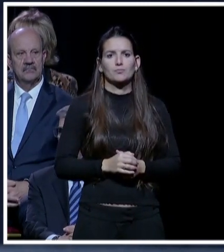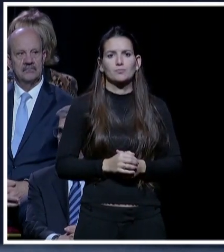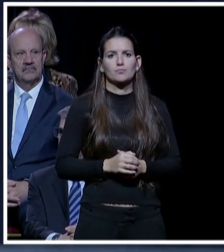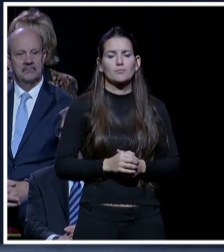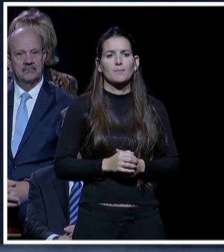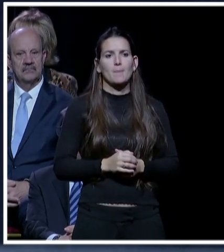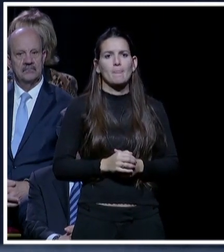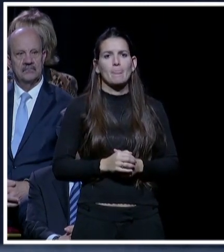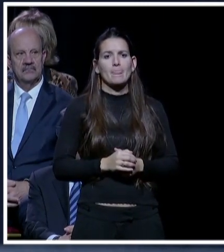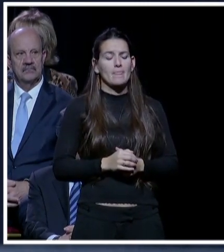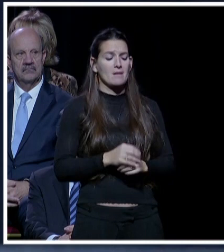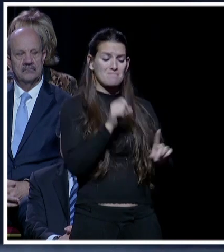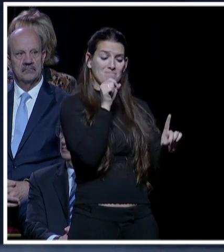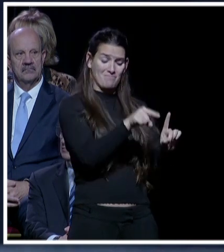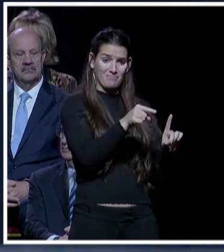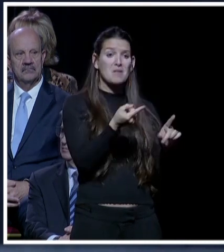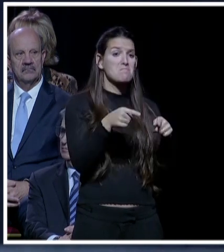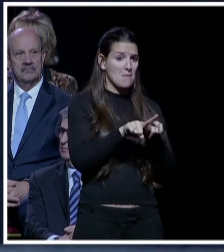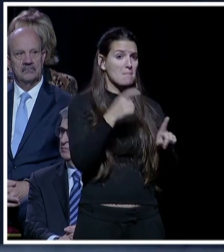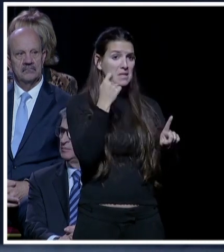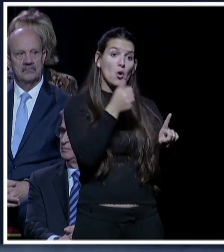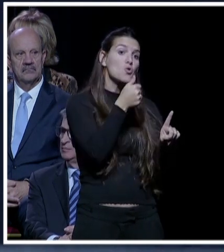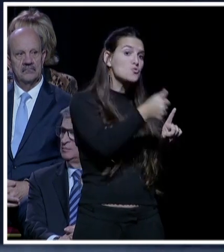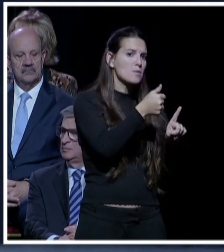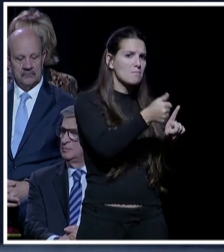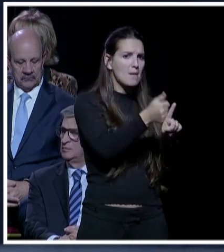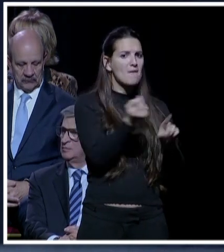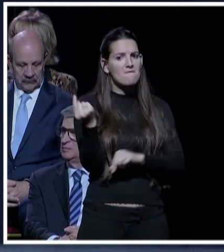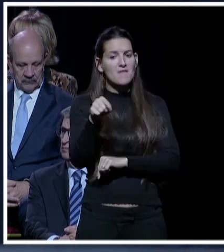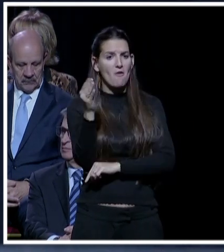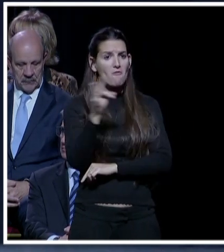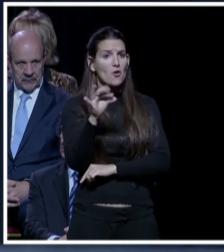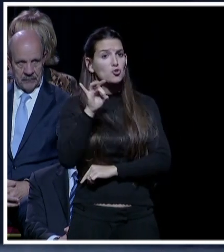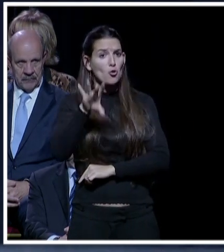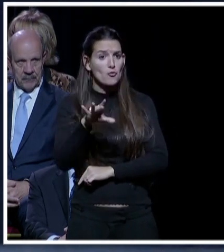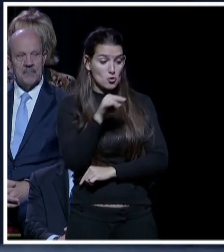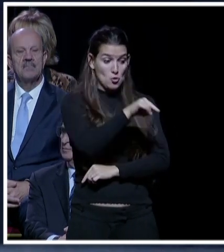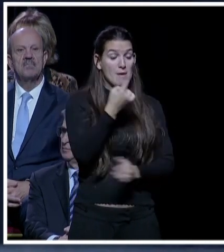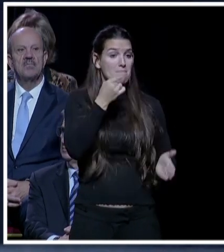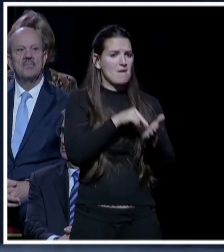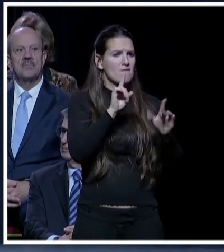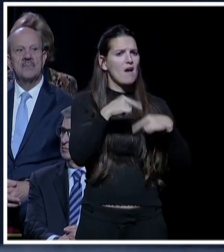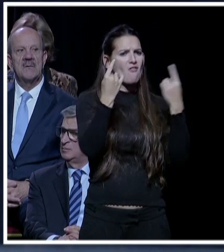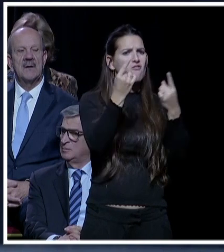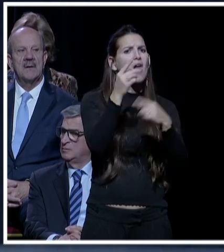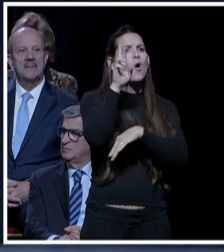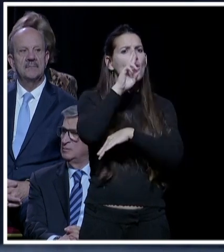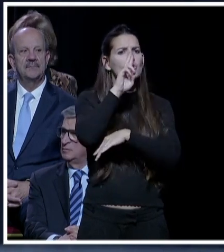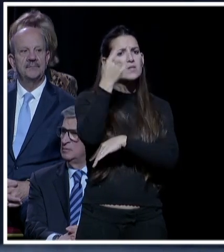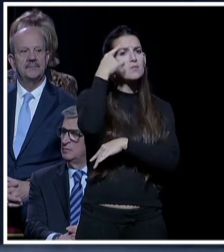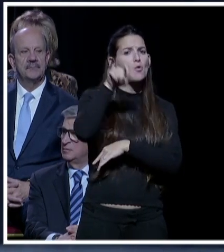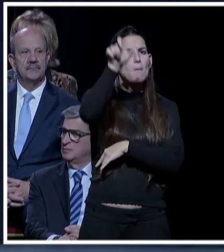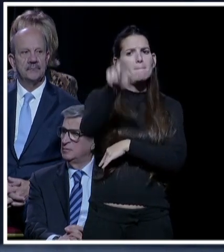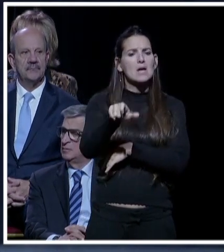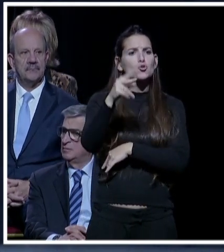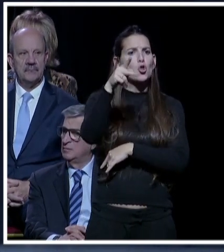Parce que quand le même président algérien refuse de venir en France et préfère se rendre en Russie pour saluer son ami Poutine, qu'il a